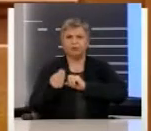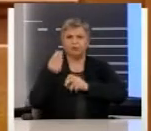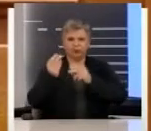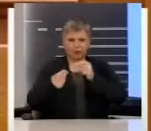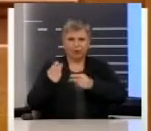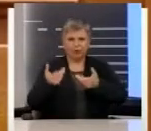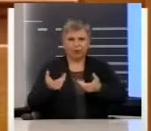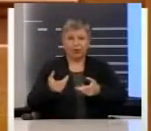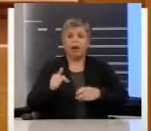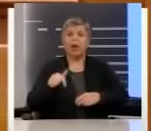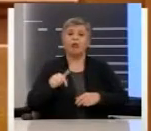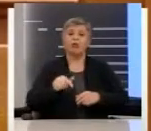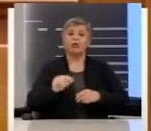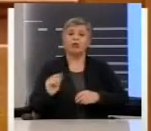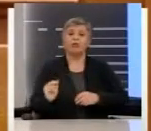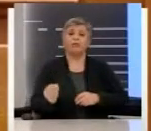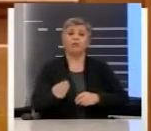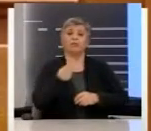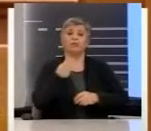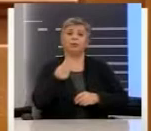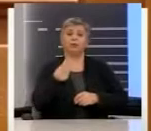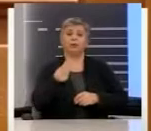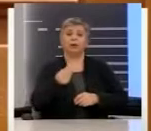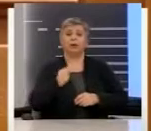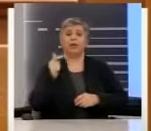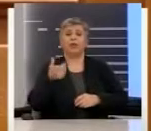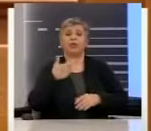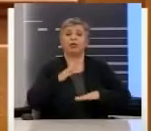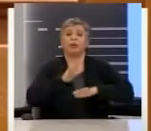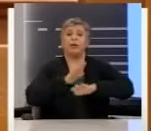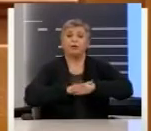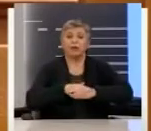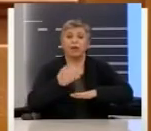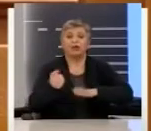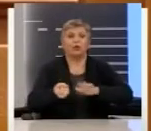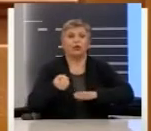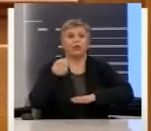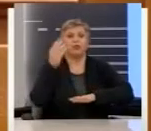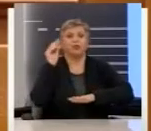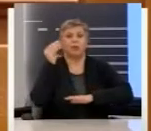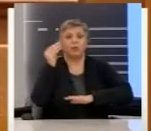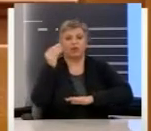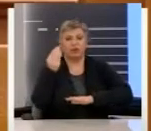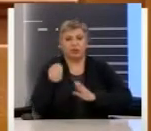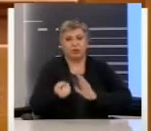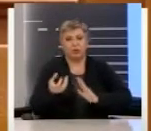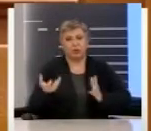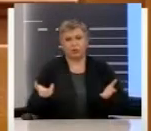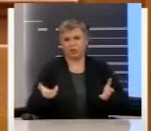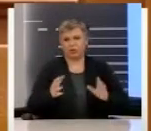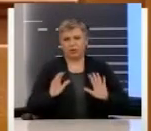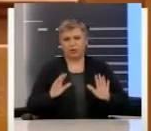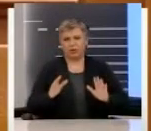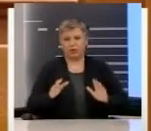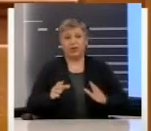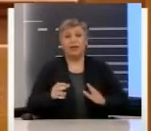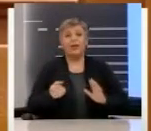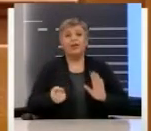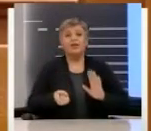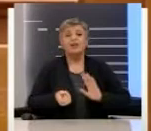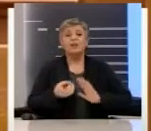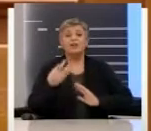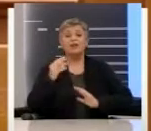τώρα από τη σύψη του σύγχρονου πολιτισμού. Ο σύγχρονος πολιτισμός απλώς